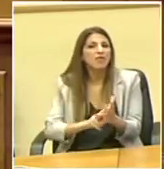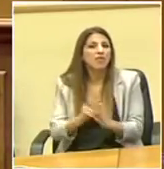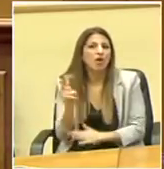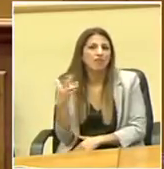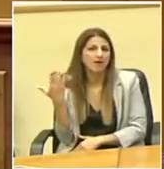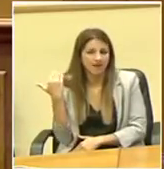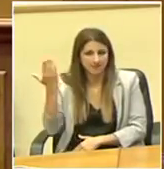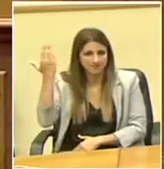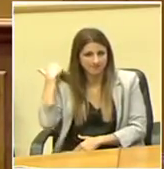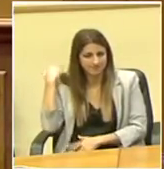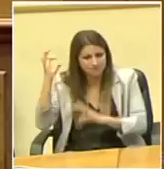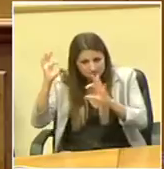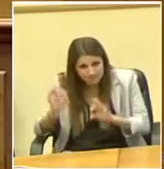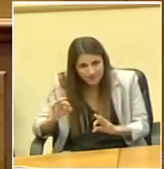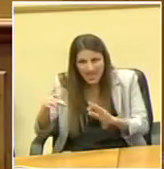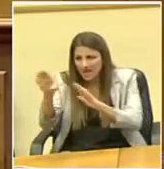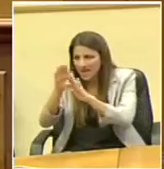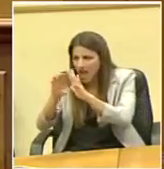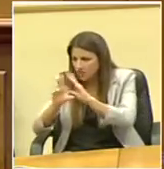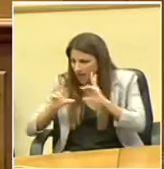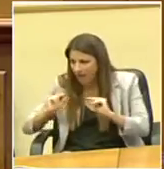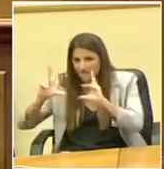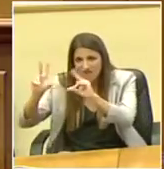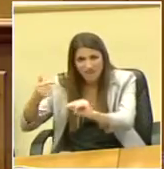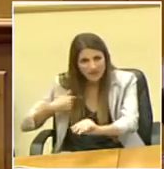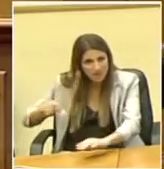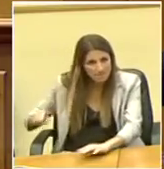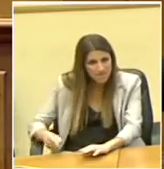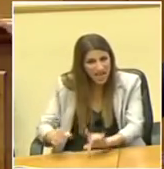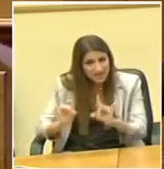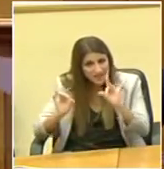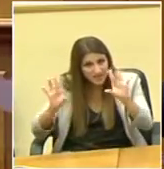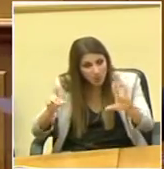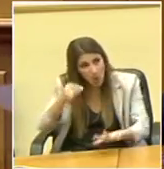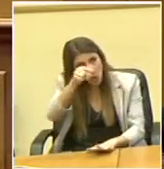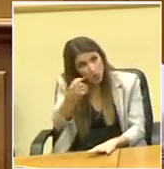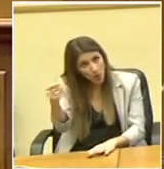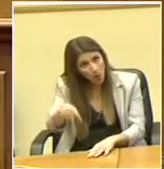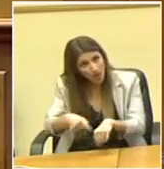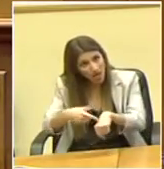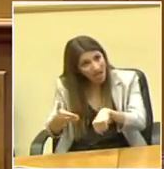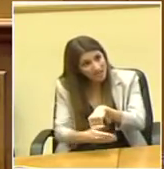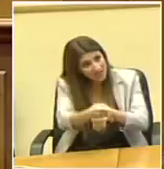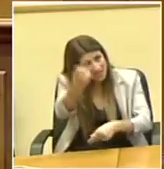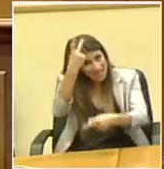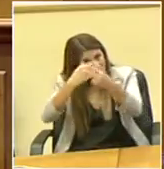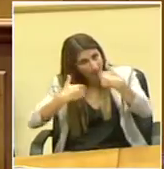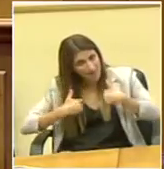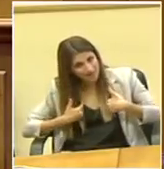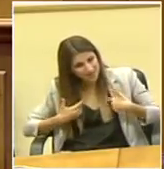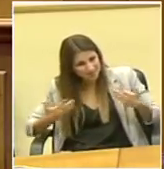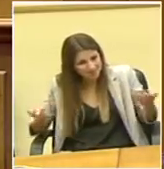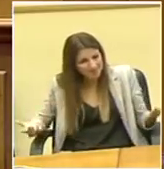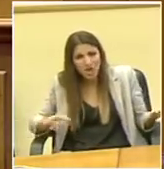παρέχει ακριβώς τις ίδιες εγγύησεις. Και έχετε να μας λέτε, κυρία Πακογιάννη, ότι είναι ντροπή. Όσο ντροπή είναι τώρα,